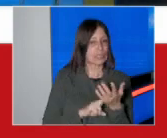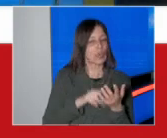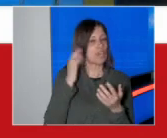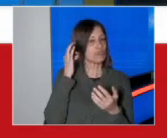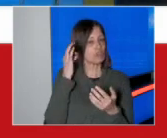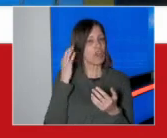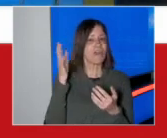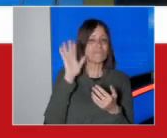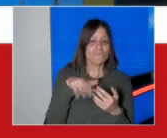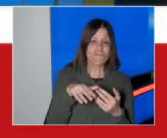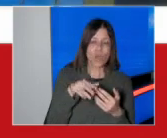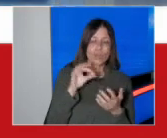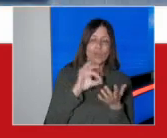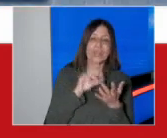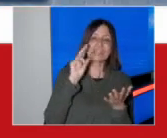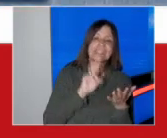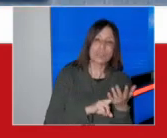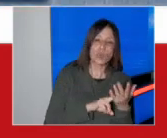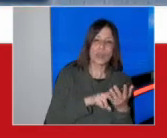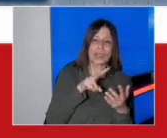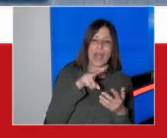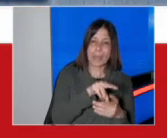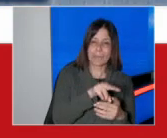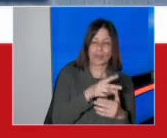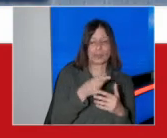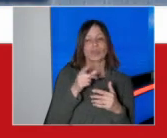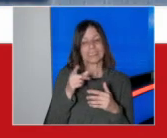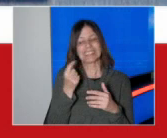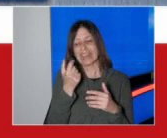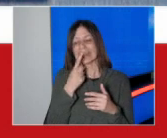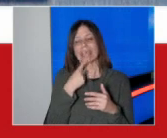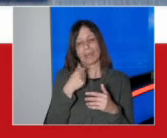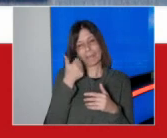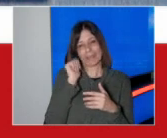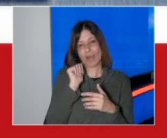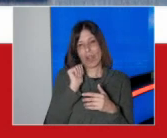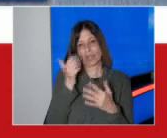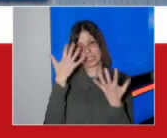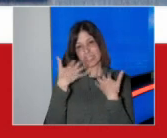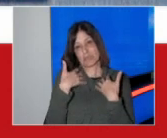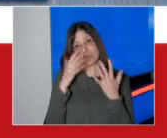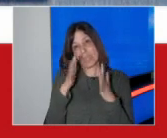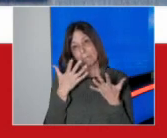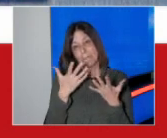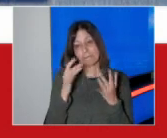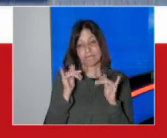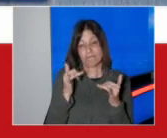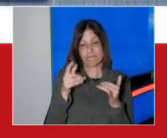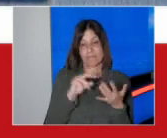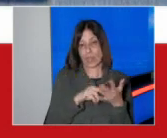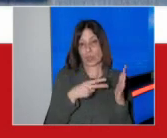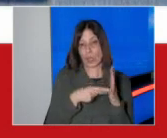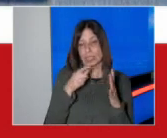זיכוי לבן זוג. אז זה קצת טעימה מאתמול. ספרו לנו אם אכן התוכנית